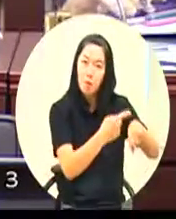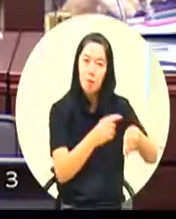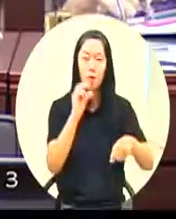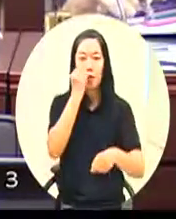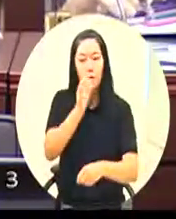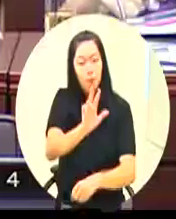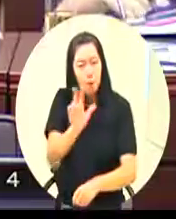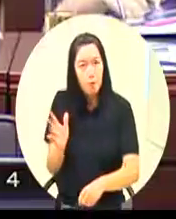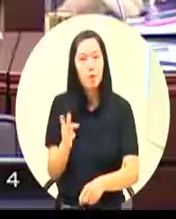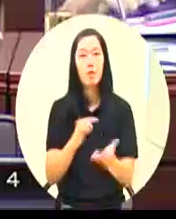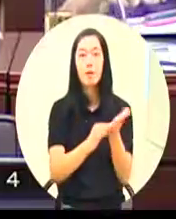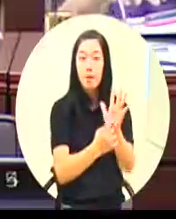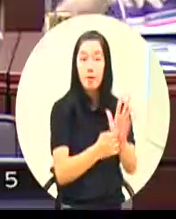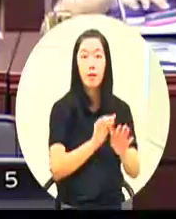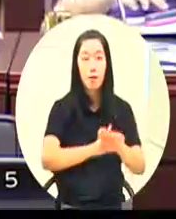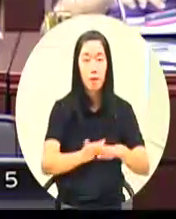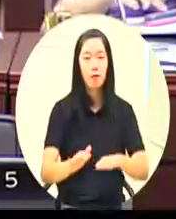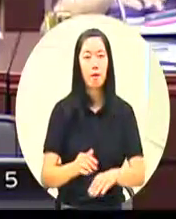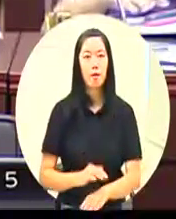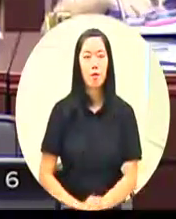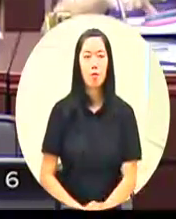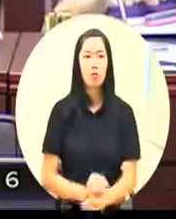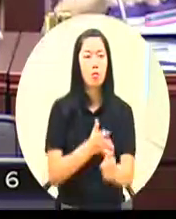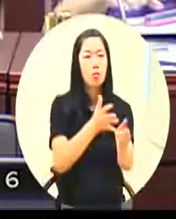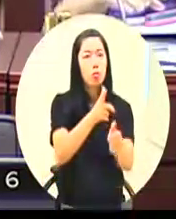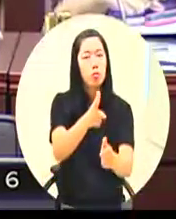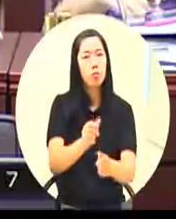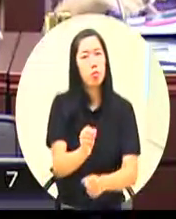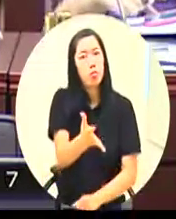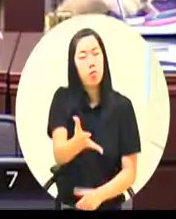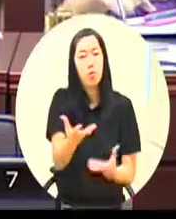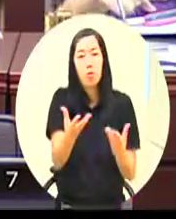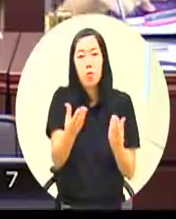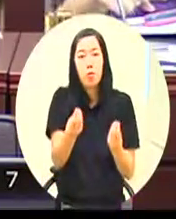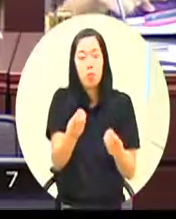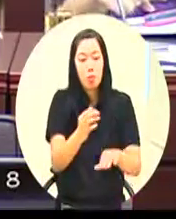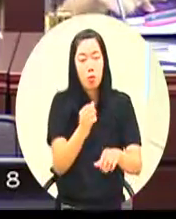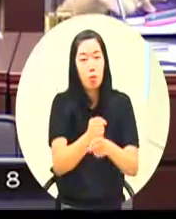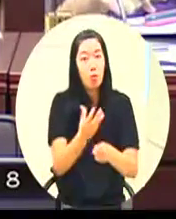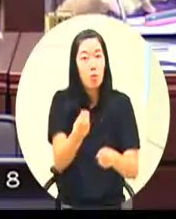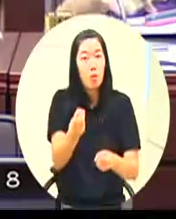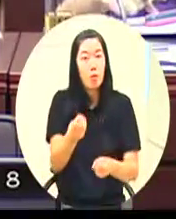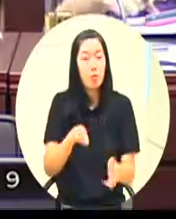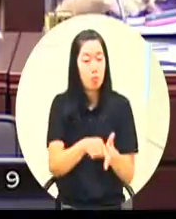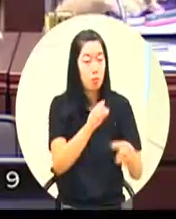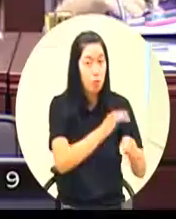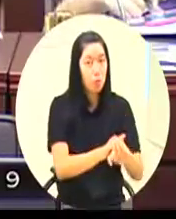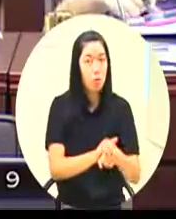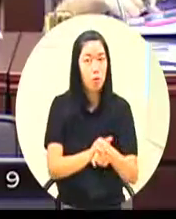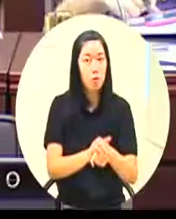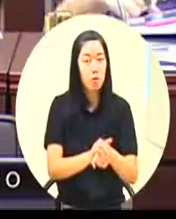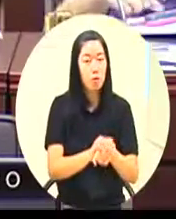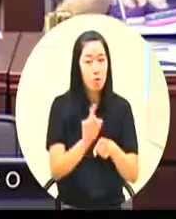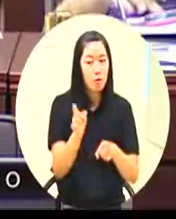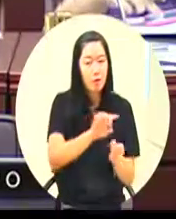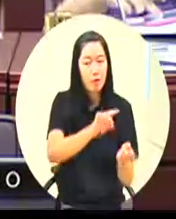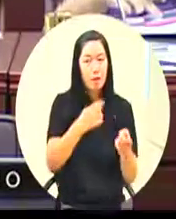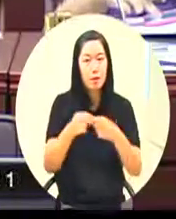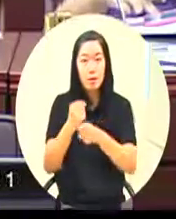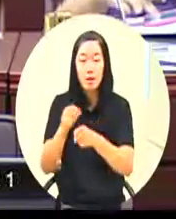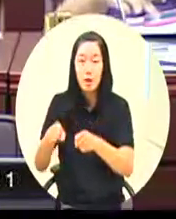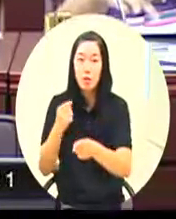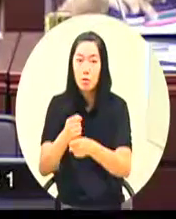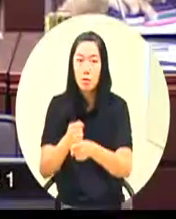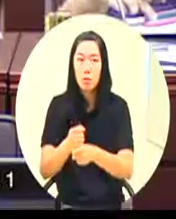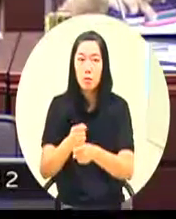会出现。 啊，我们为什么不做呢？ 这是要有一定的这个专业学历，我们才能做这样的事情啊。 我们现在学校不是有辅